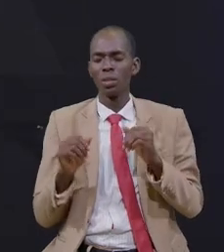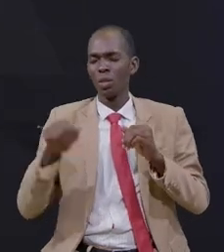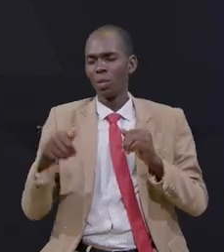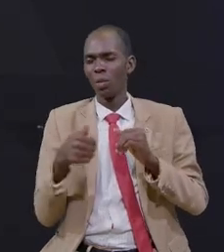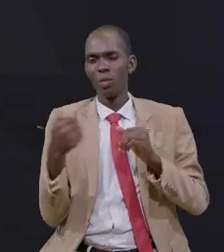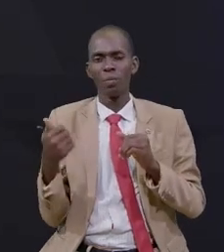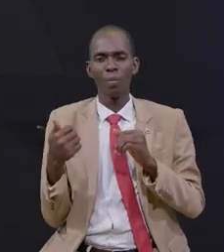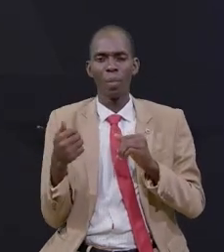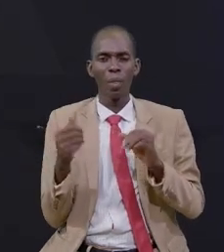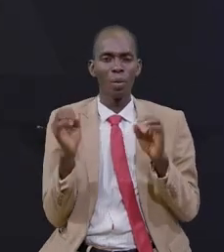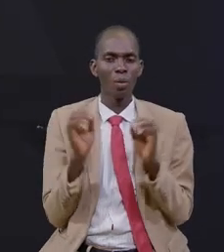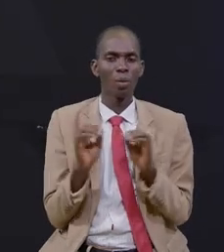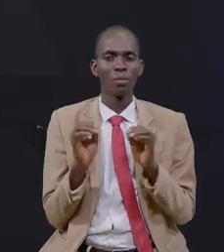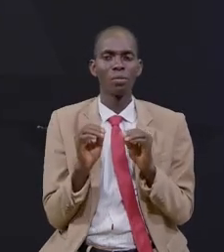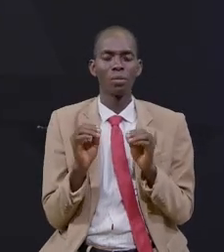Frappez.